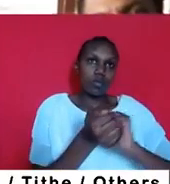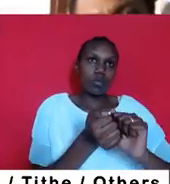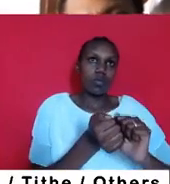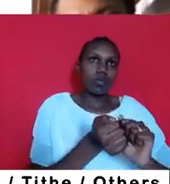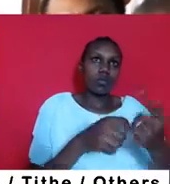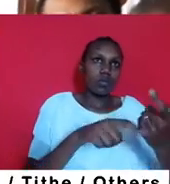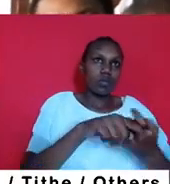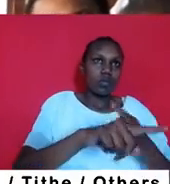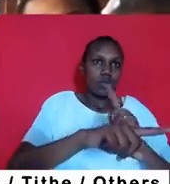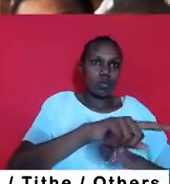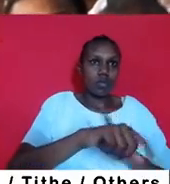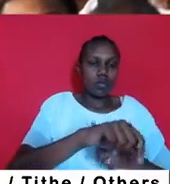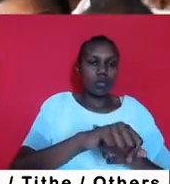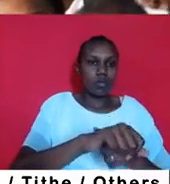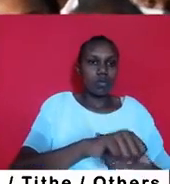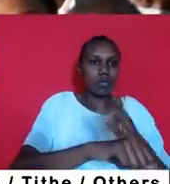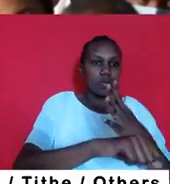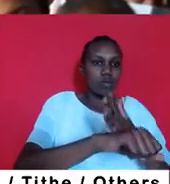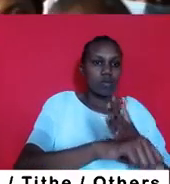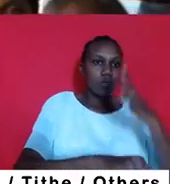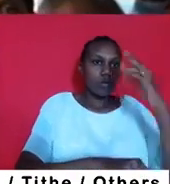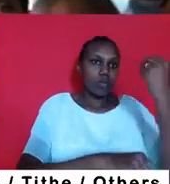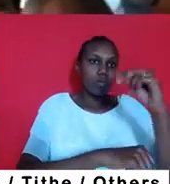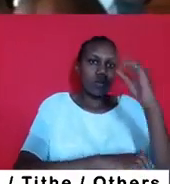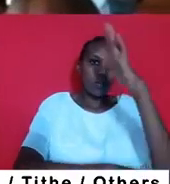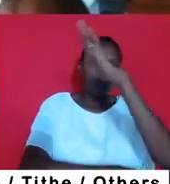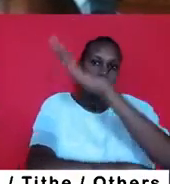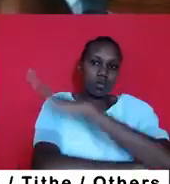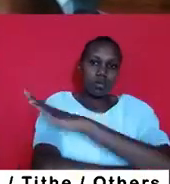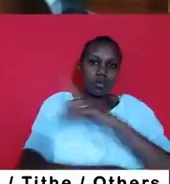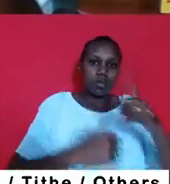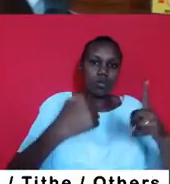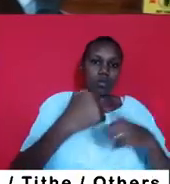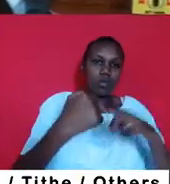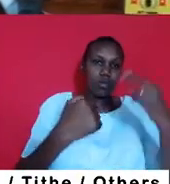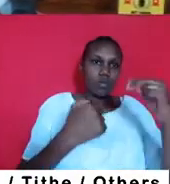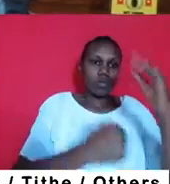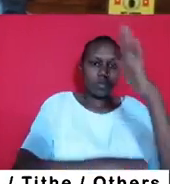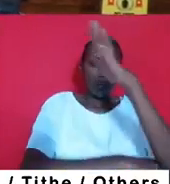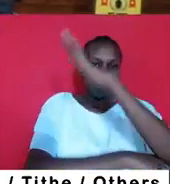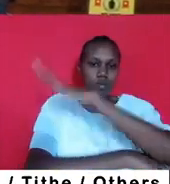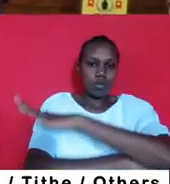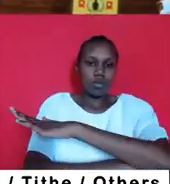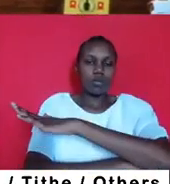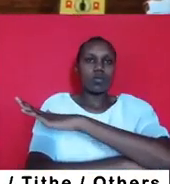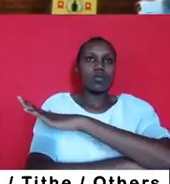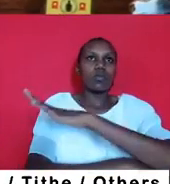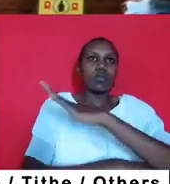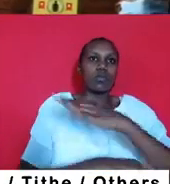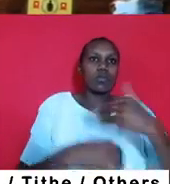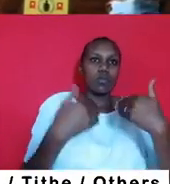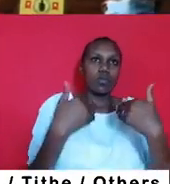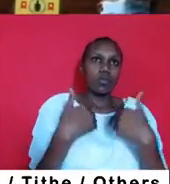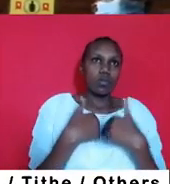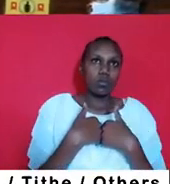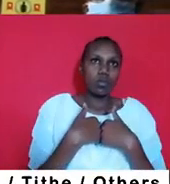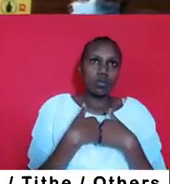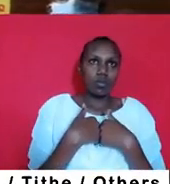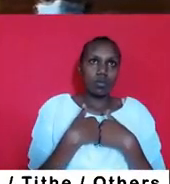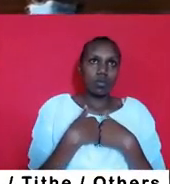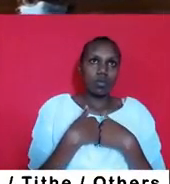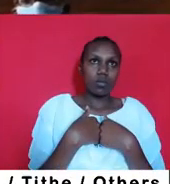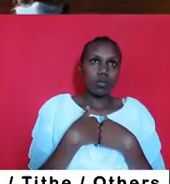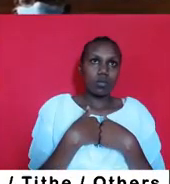Kila Ijumaa kutoka saa 11 jioni, saa 11 unusu hadi saa 12 unusu jioni, tuko